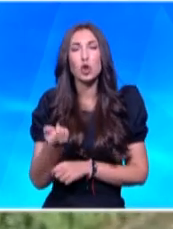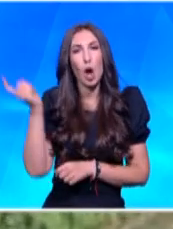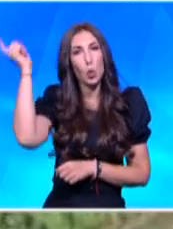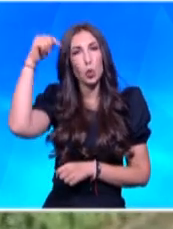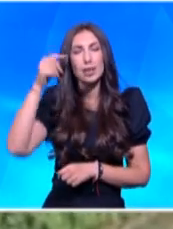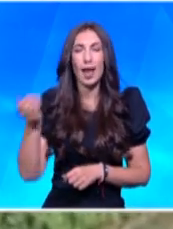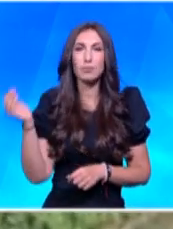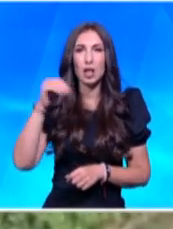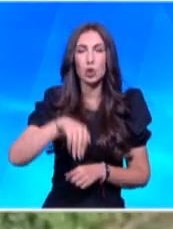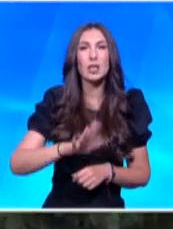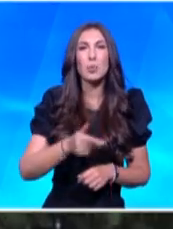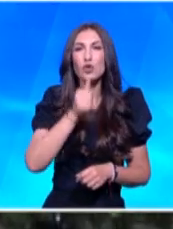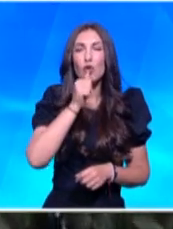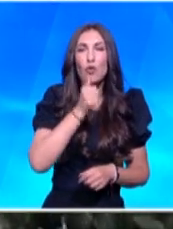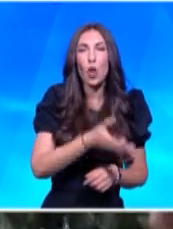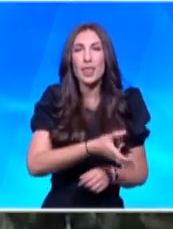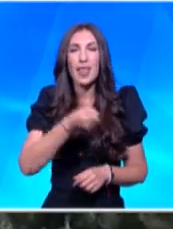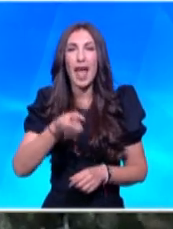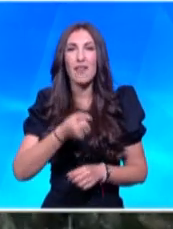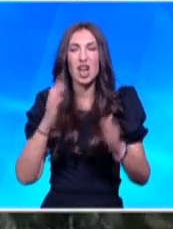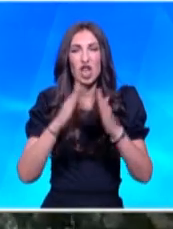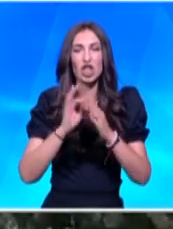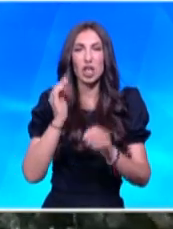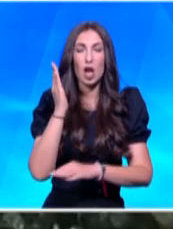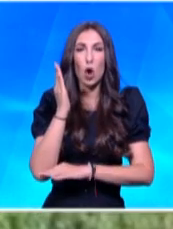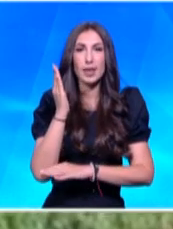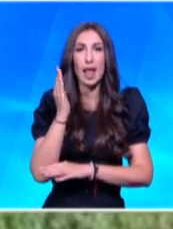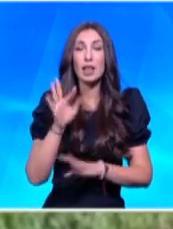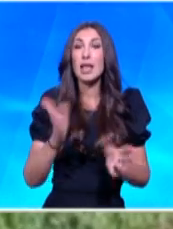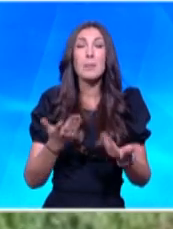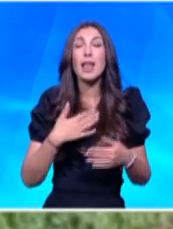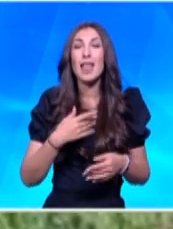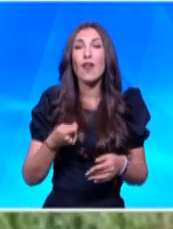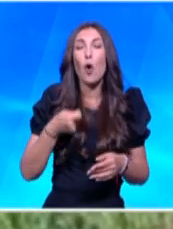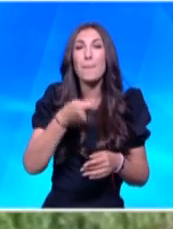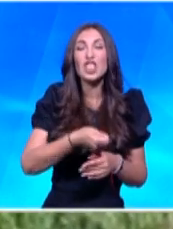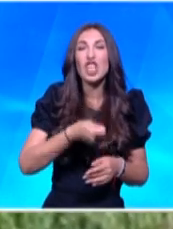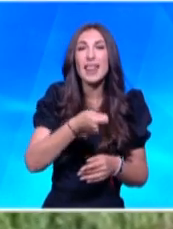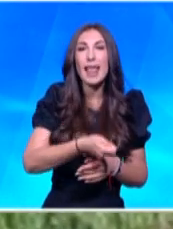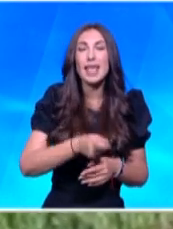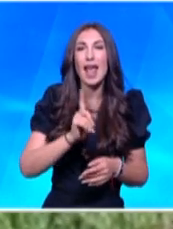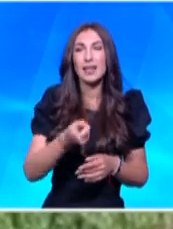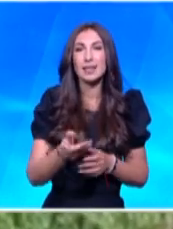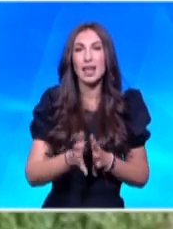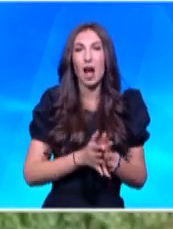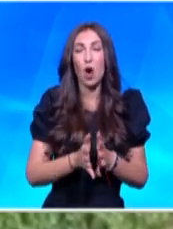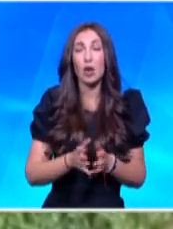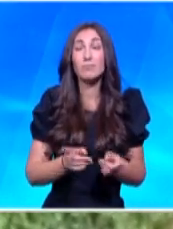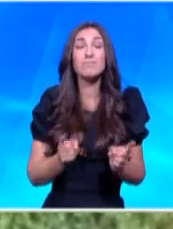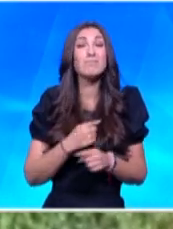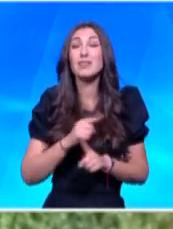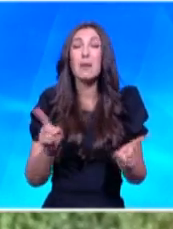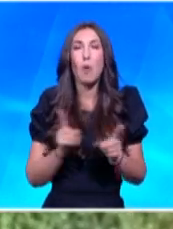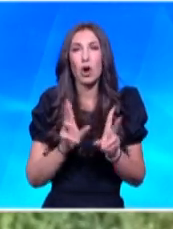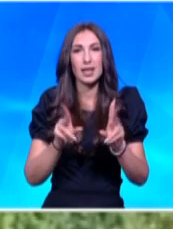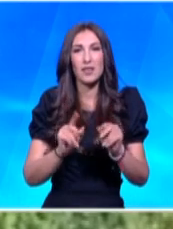да почнем да отводняваме къщи и хотели. Ще има ли някакво обезщетение за хората, които са собственици? Не мога да ви кажа.